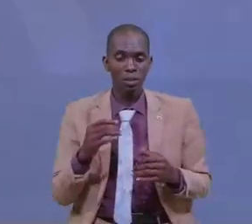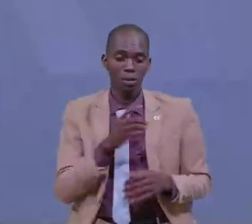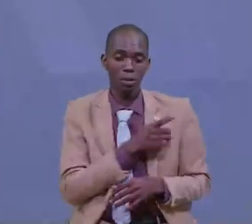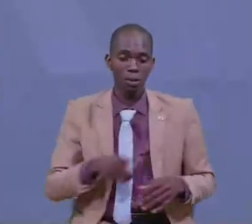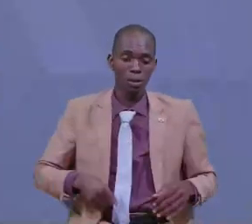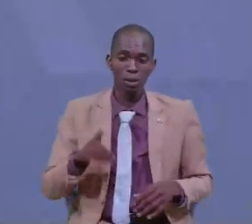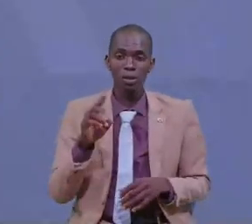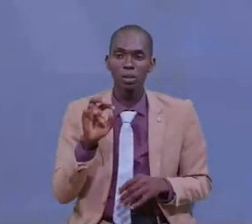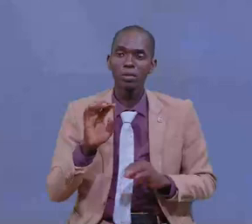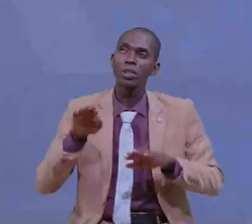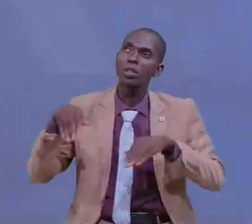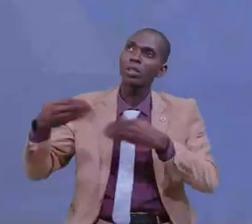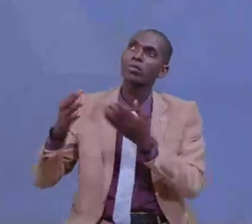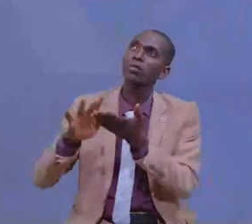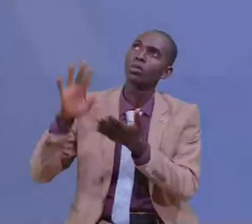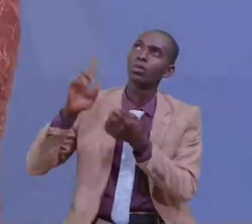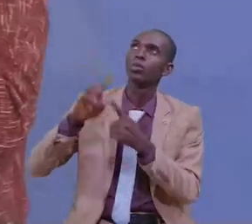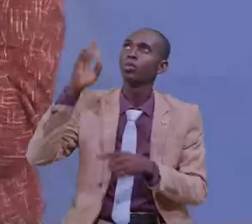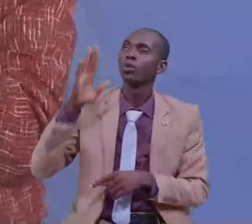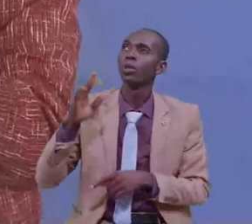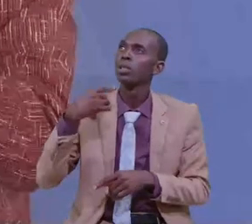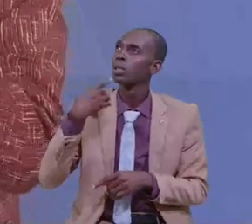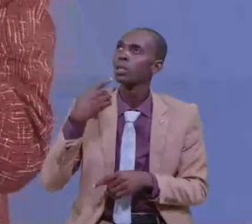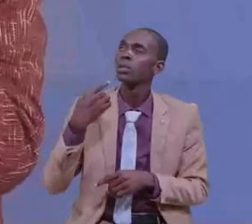Et il rend la gloire à Dieu et il dit: Dieu,